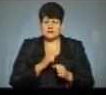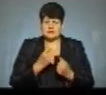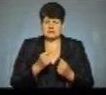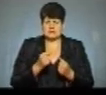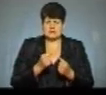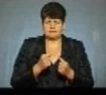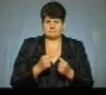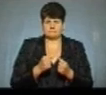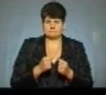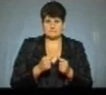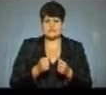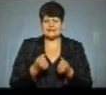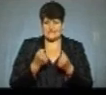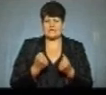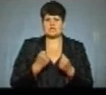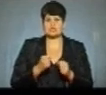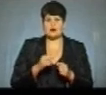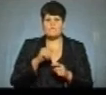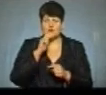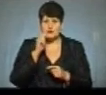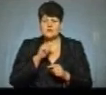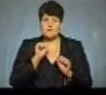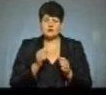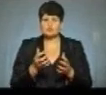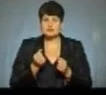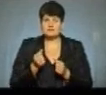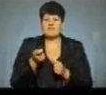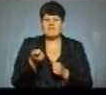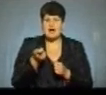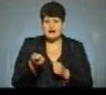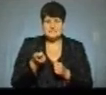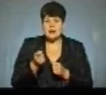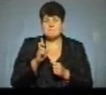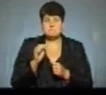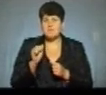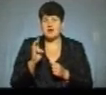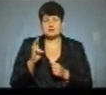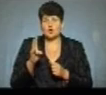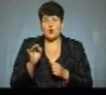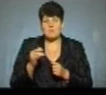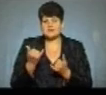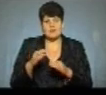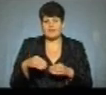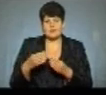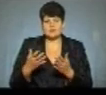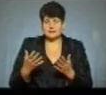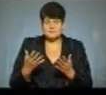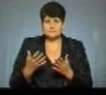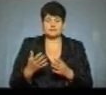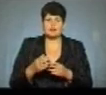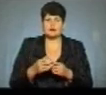Україні. Отримати її поки що можна лише в касі. Банкомат 1000 гривень однією купюрою наразі не видає. За